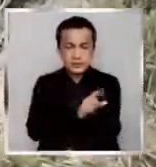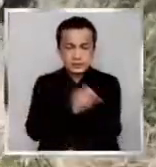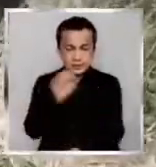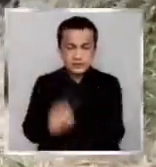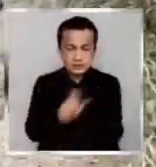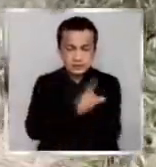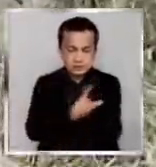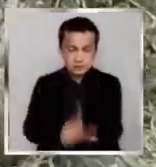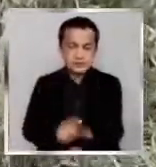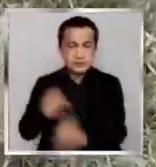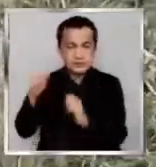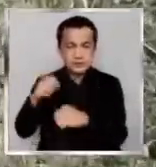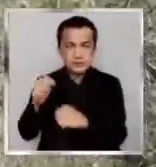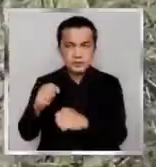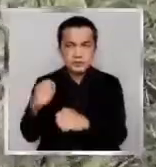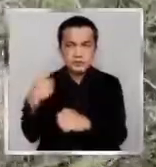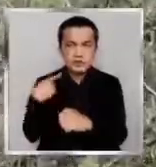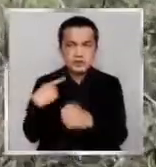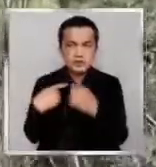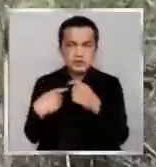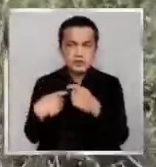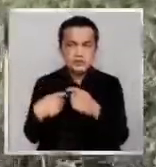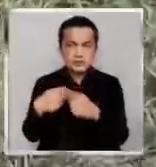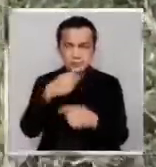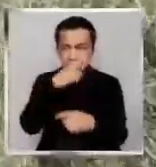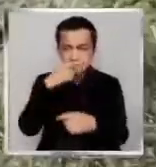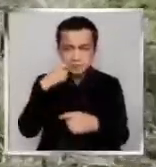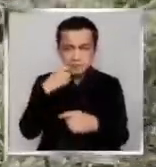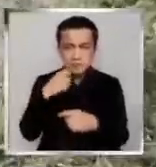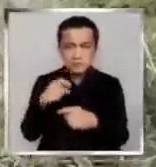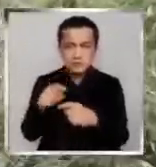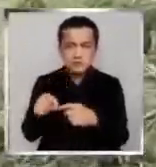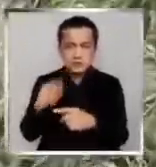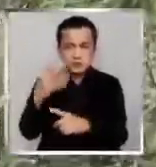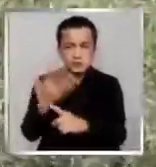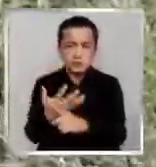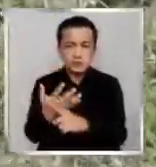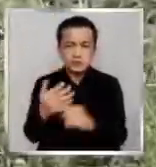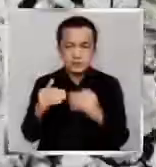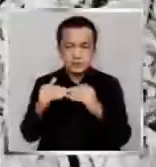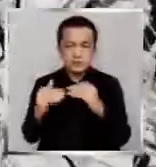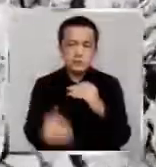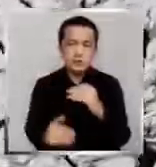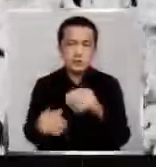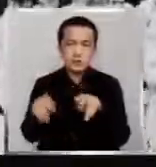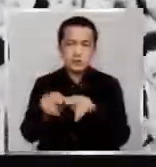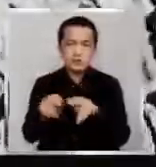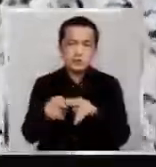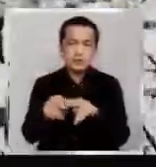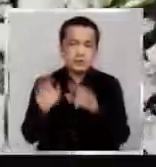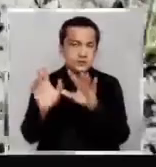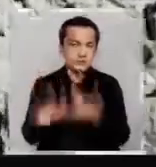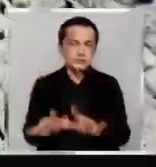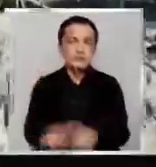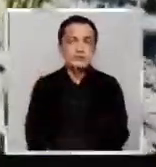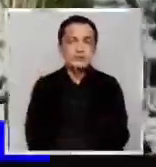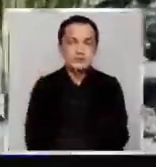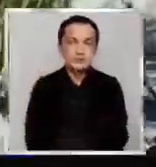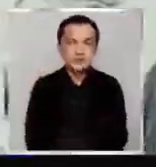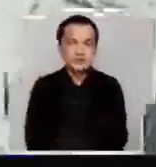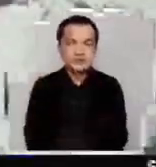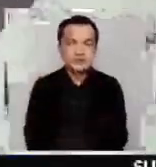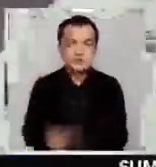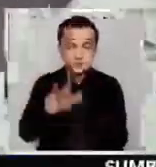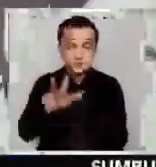magkaroon ng drought based doon sa 5 consecutive months niya na below normal rainfall. 36 na probinsya